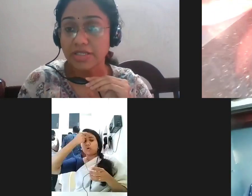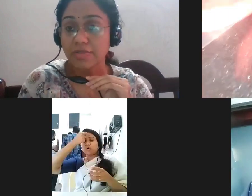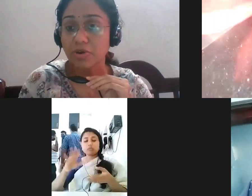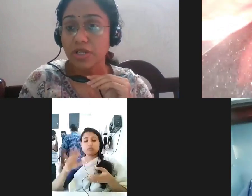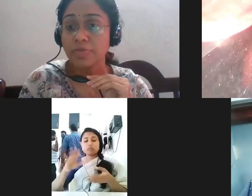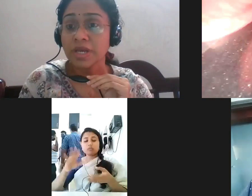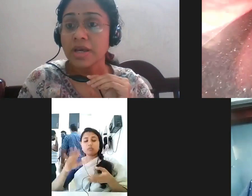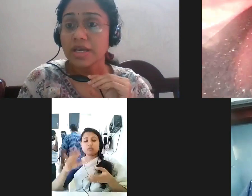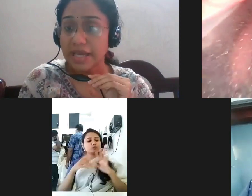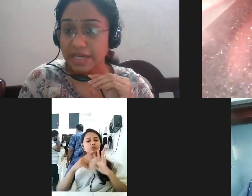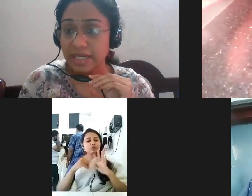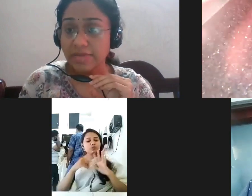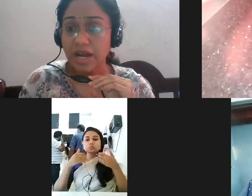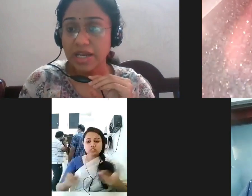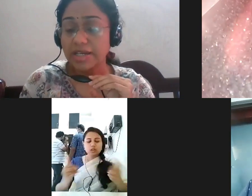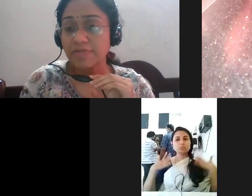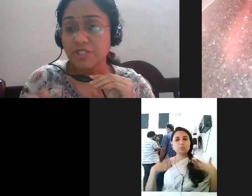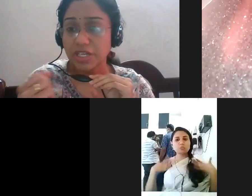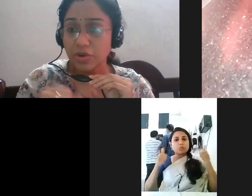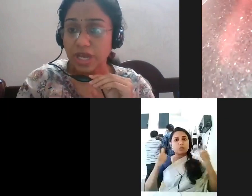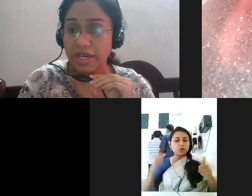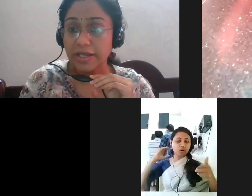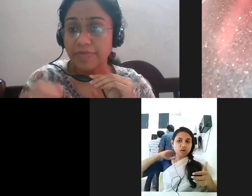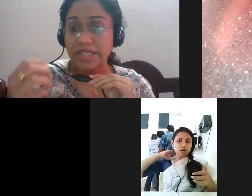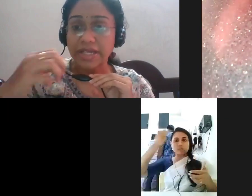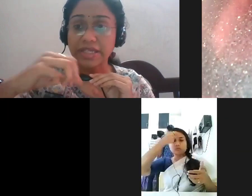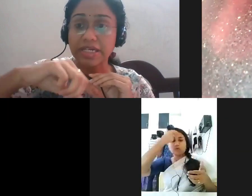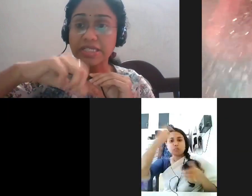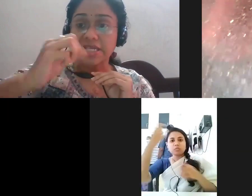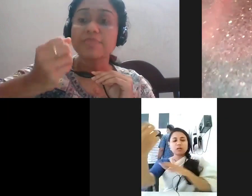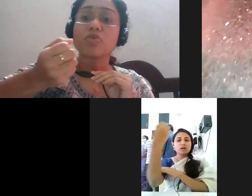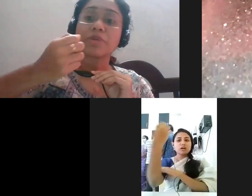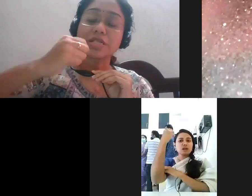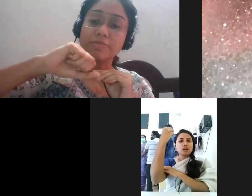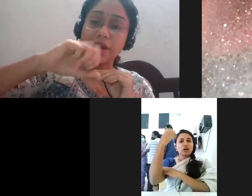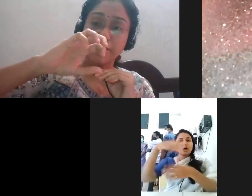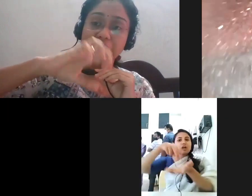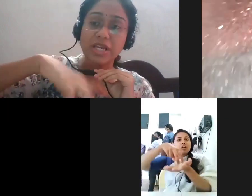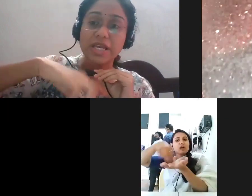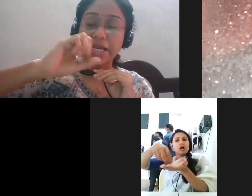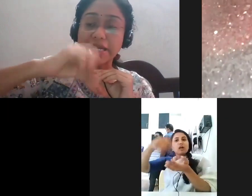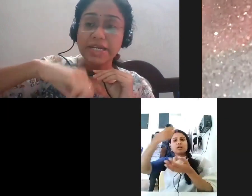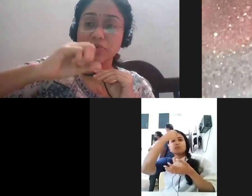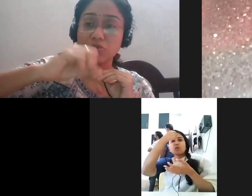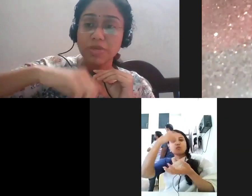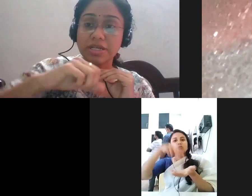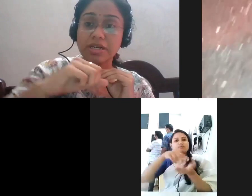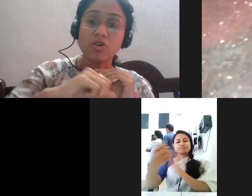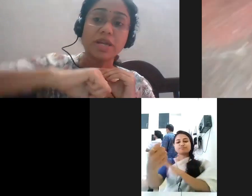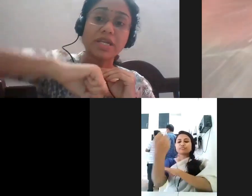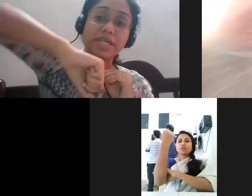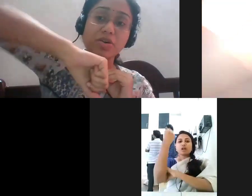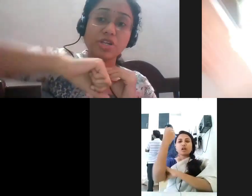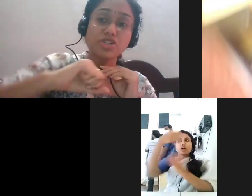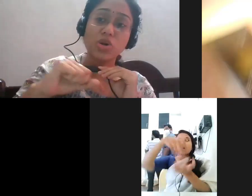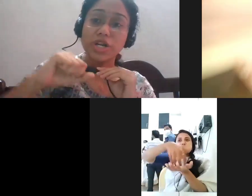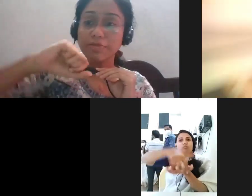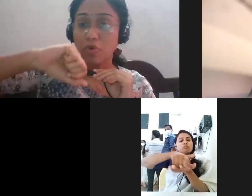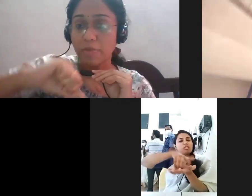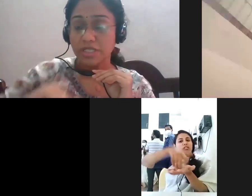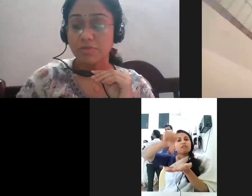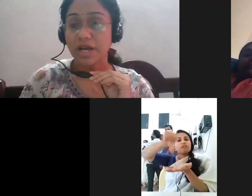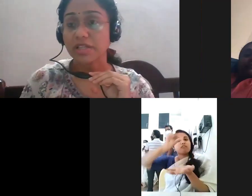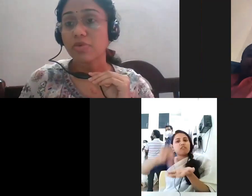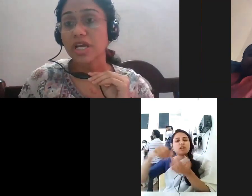കഴുത്തുറയ്ക്കാൻ പ്രയാസമുള്ളതും കൈയിൻ്റെയും കാലിൻ്റെയും ശരിക്കും ഒരു അനക്കം, അതായത് ഈ ഡിസ്റ്റൽ മൂവ്മെന്റ്സ് എന്ന് പറയും. ഈ കൈയിൻ്റെ മൂവ്മെന്റ്സ് ഉണ്ടാവും, ബട്ട് ഈ ഒരു